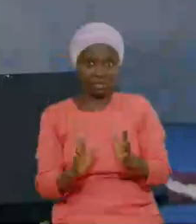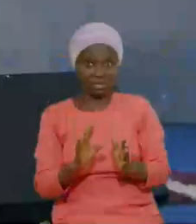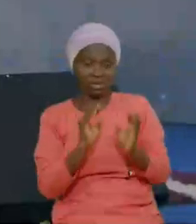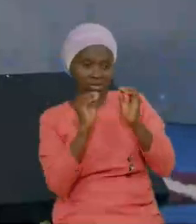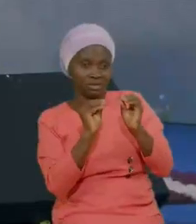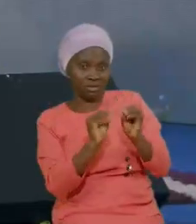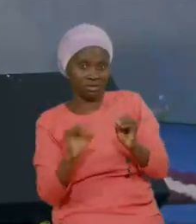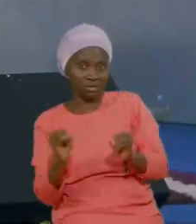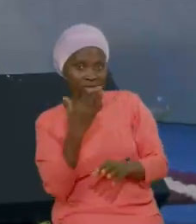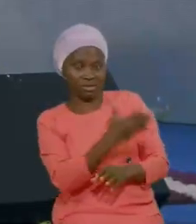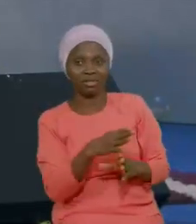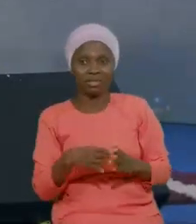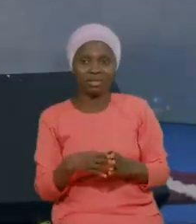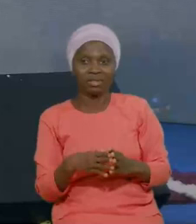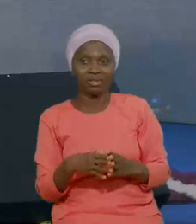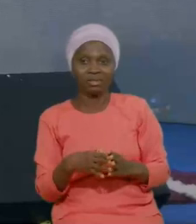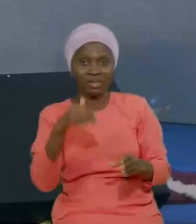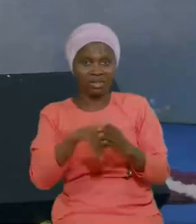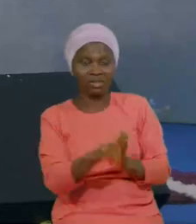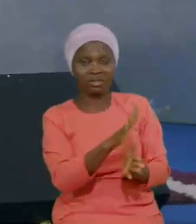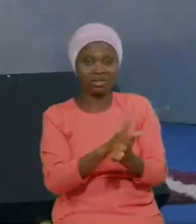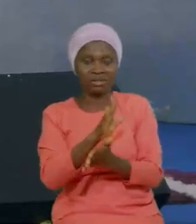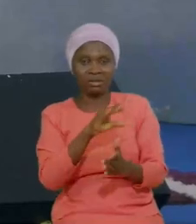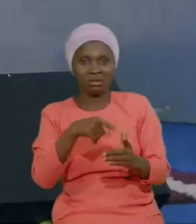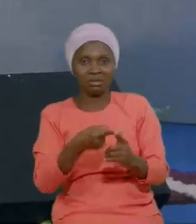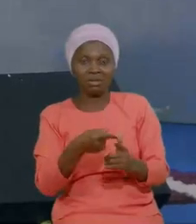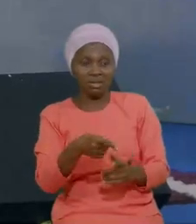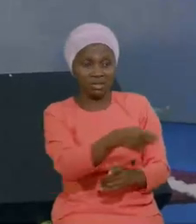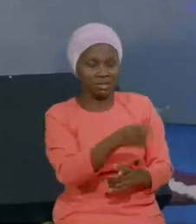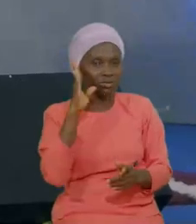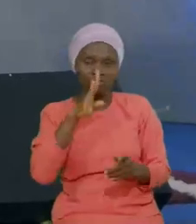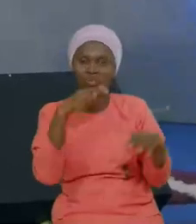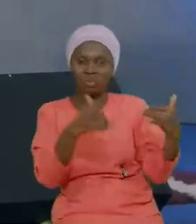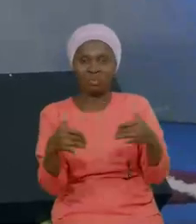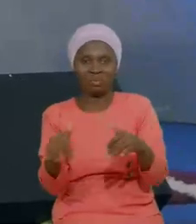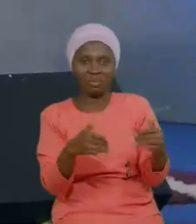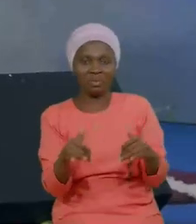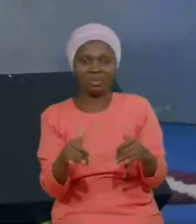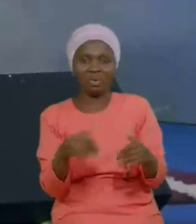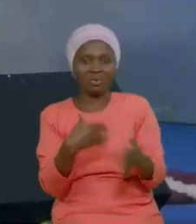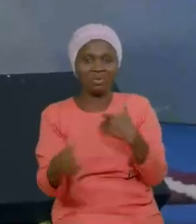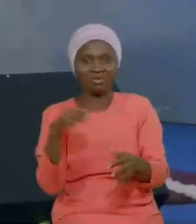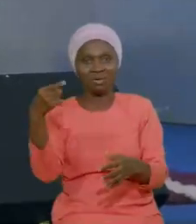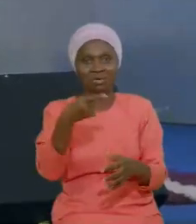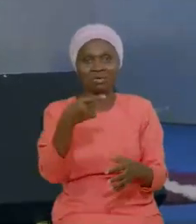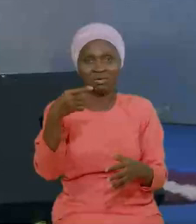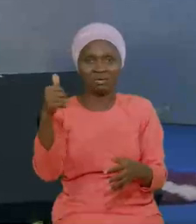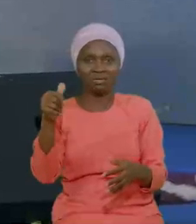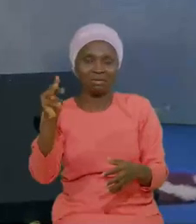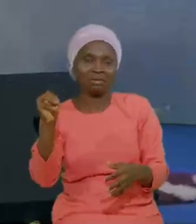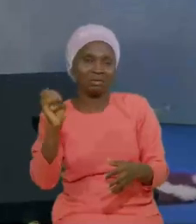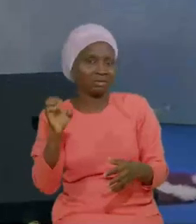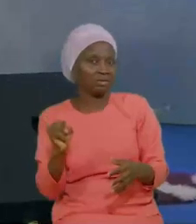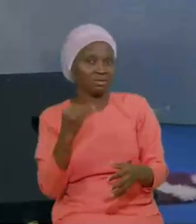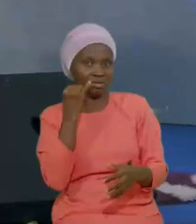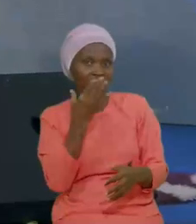are scrolling, they are whatever, and they are playing whatever game they see there. They are